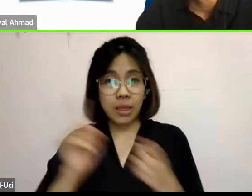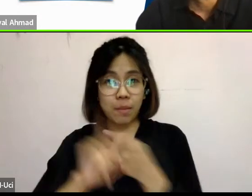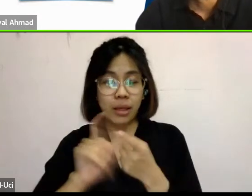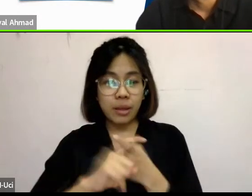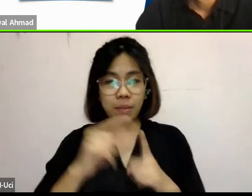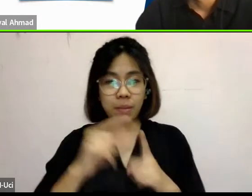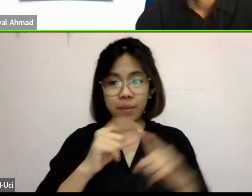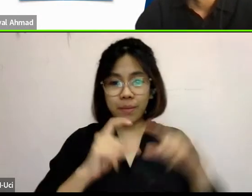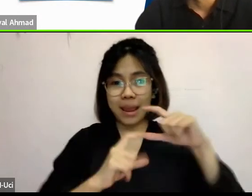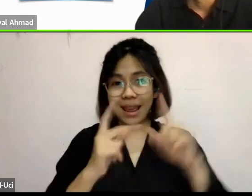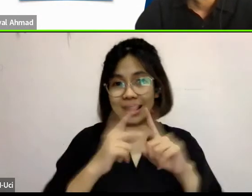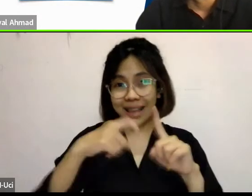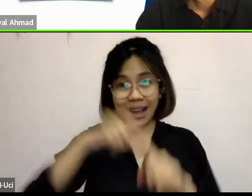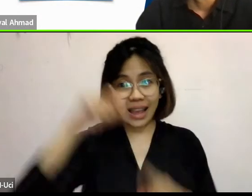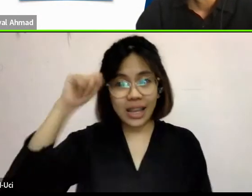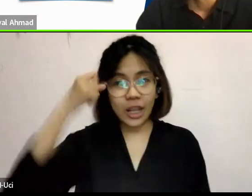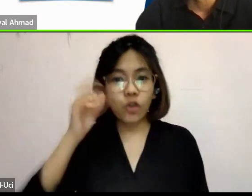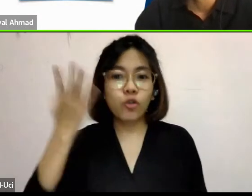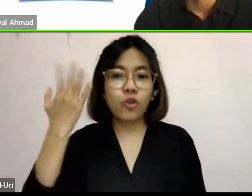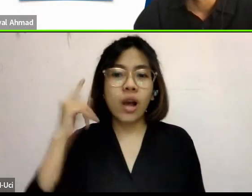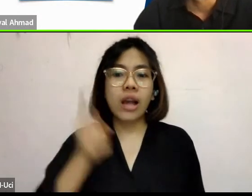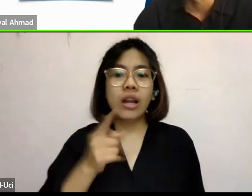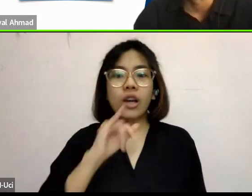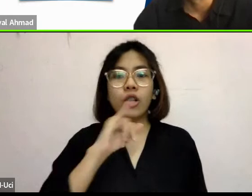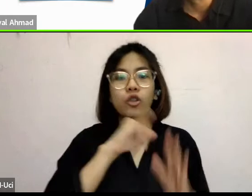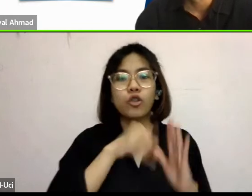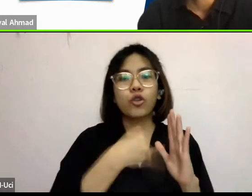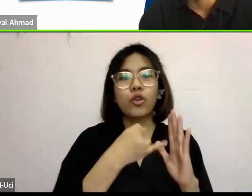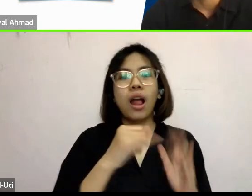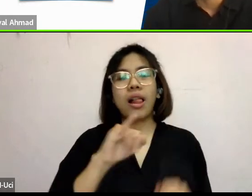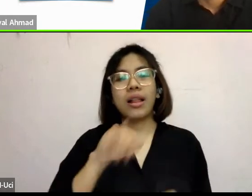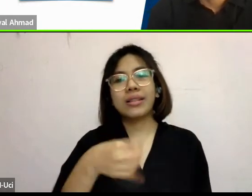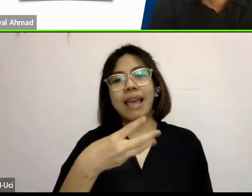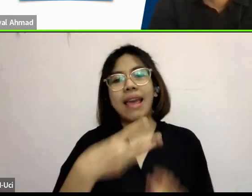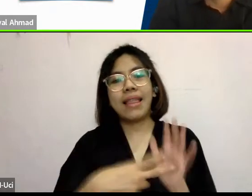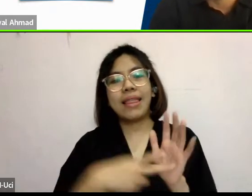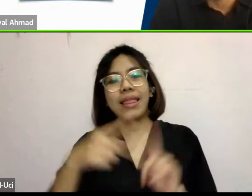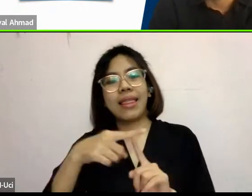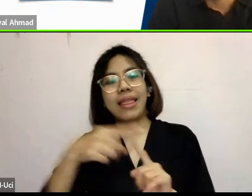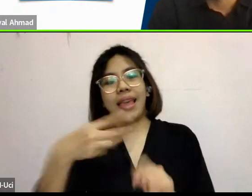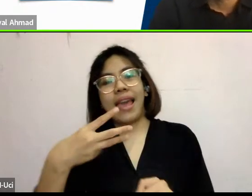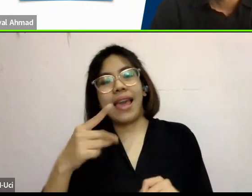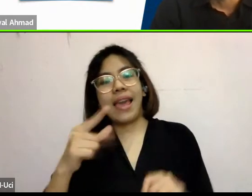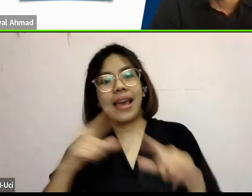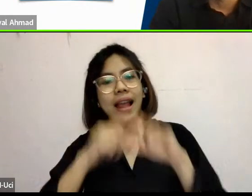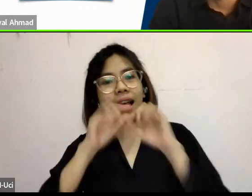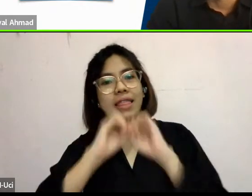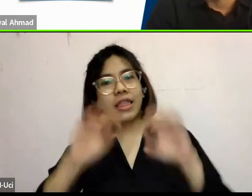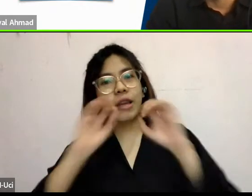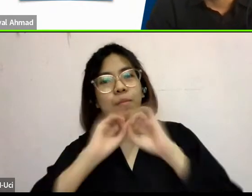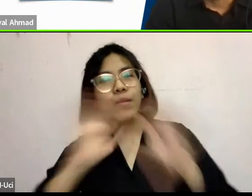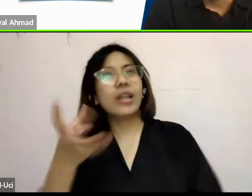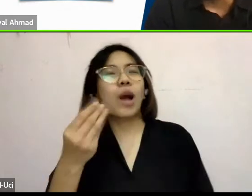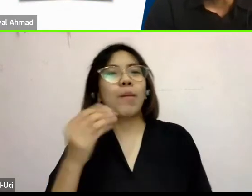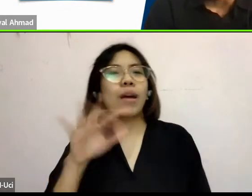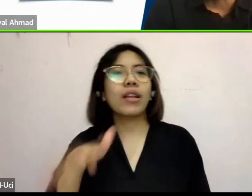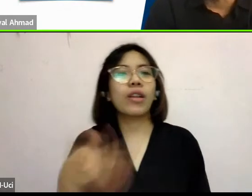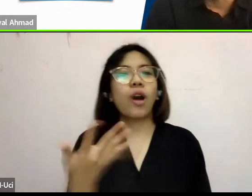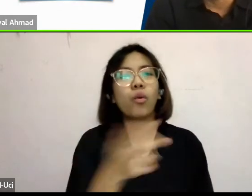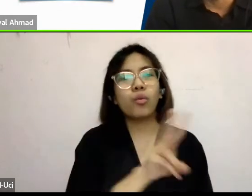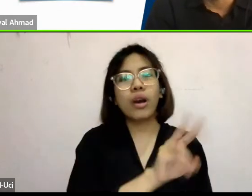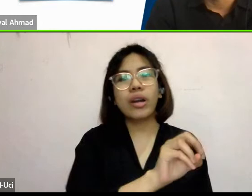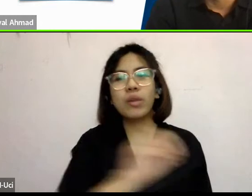namanya jadi daerah terbit tahun 2002 edisi pertamanya itu soal bahasa ini yang memang jadi